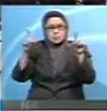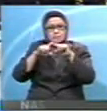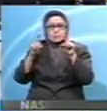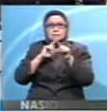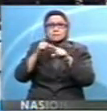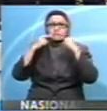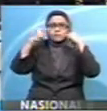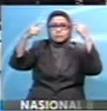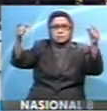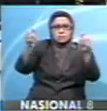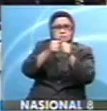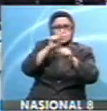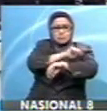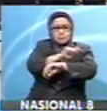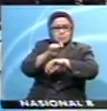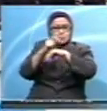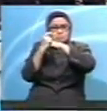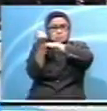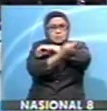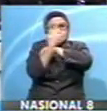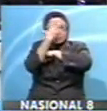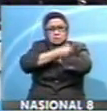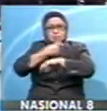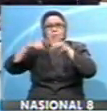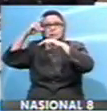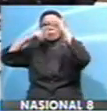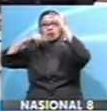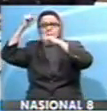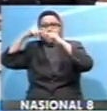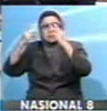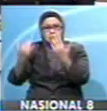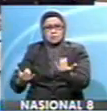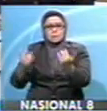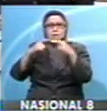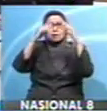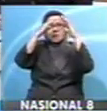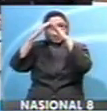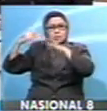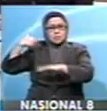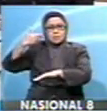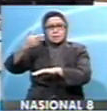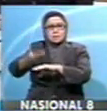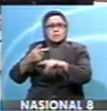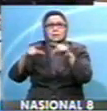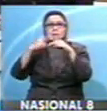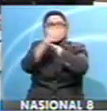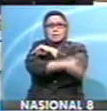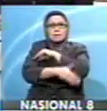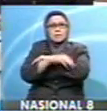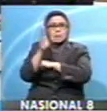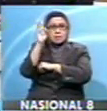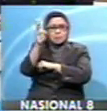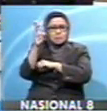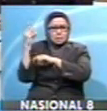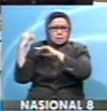semuladi juga bangunan warisannya maka sejarah itu diiktiraf sebagai negara keenam paling ramai dikunjungi penduduk